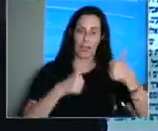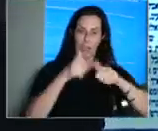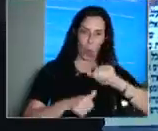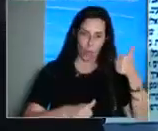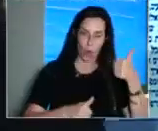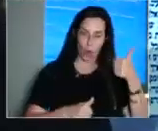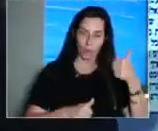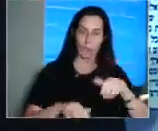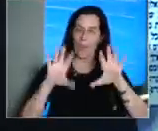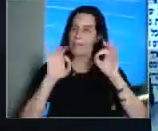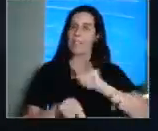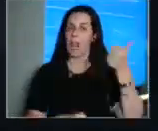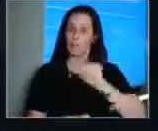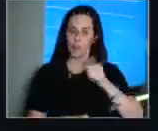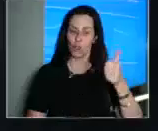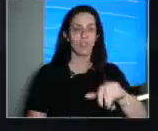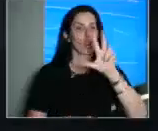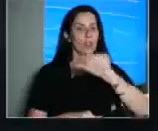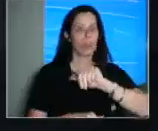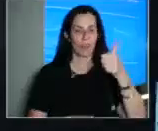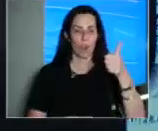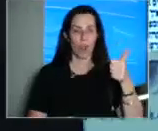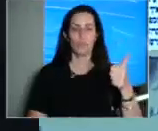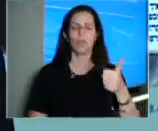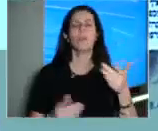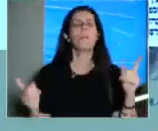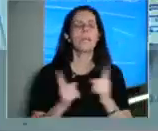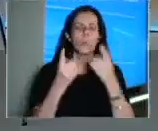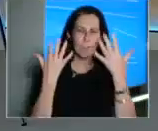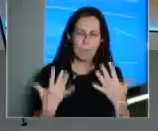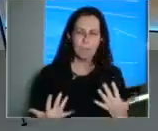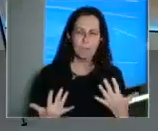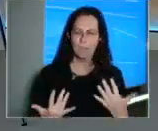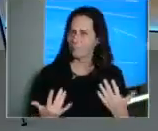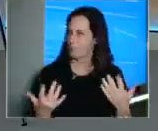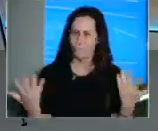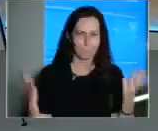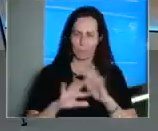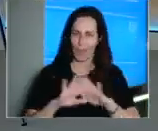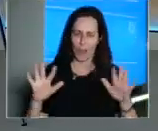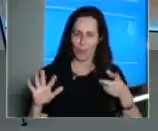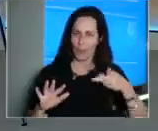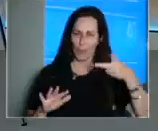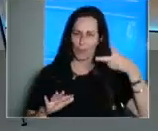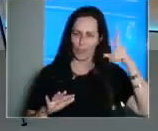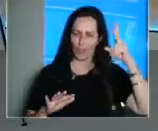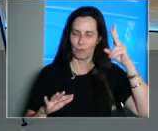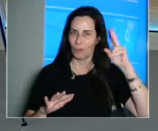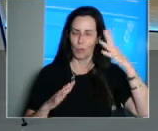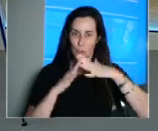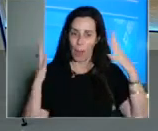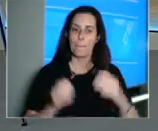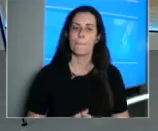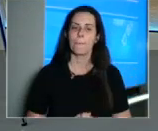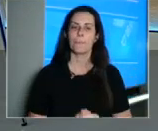אלופות, 10 אליפויות, 3 אליפויות עולם למועדונים. בקיצור, המספרים כאן רק הולכים ונהיים דרמטיים הרבה